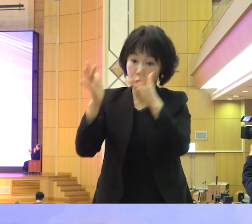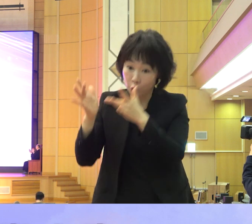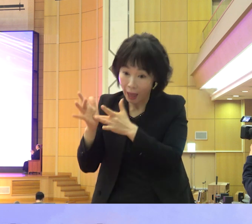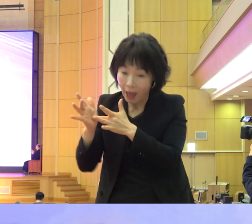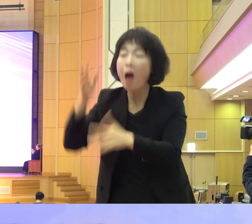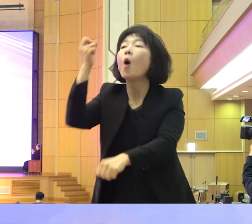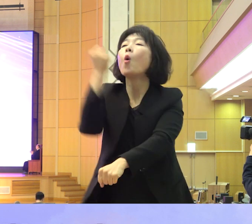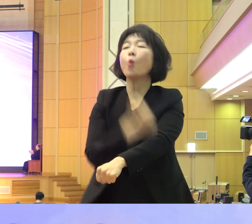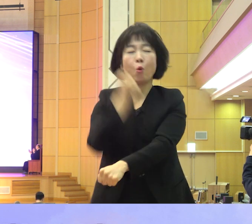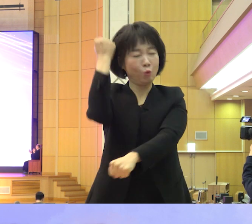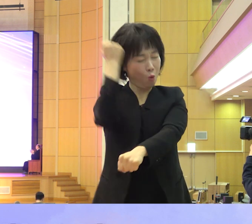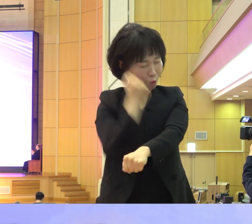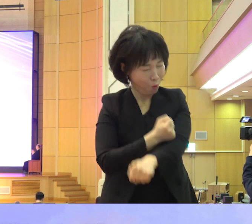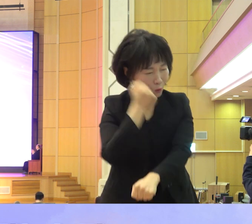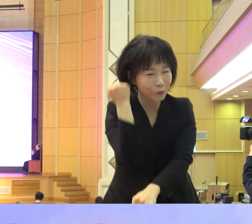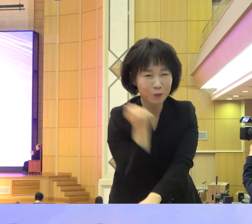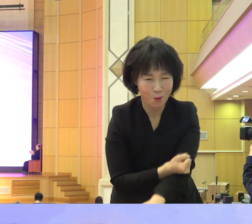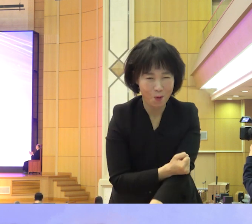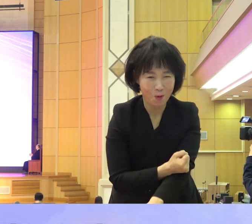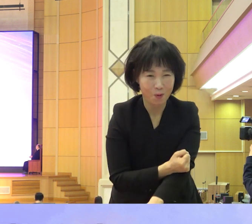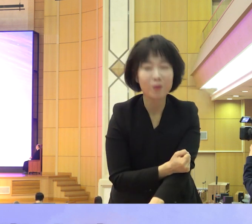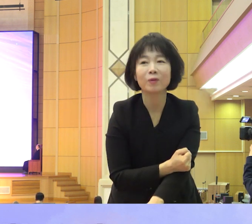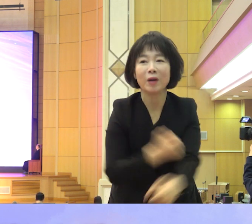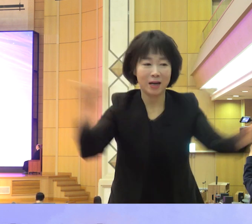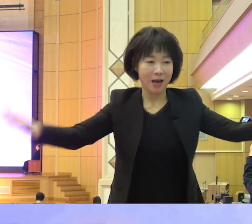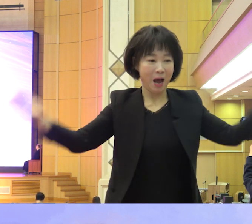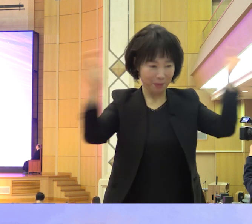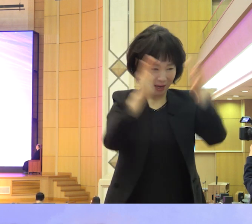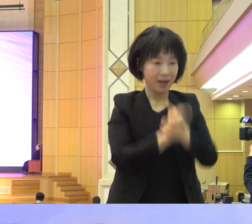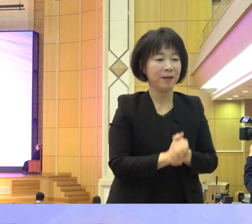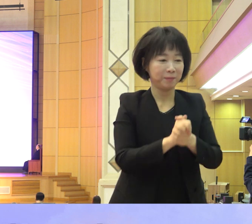찬송할지어다 예수의 공로.